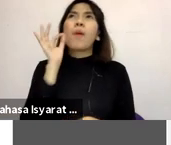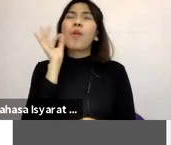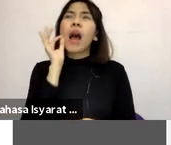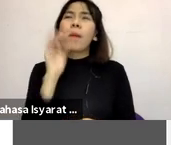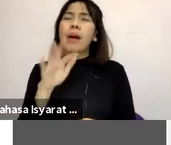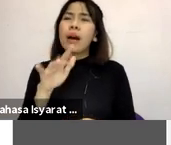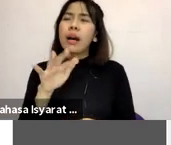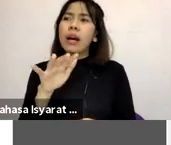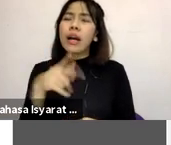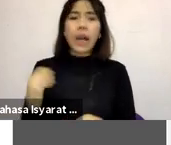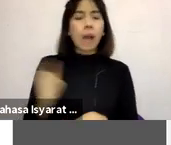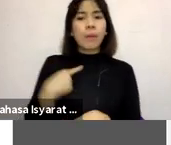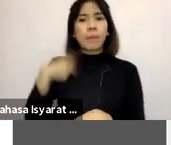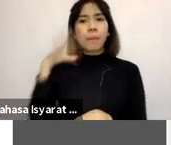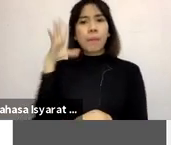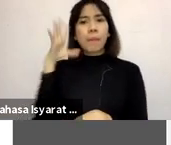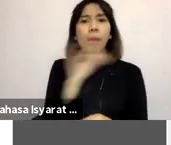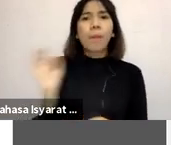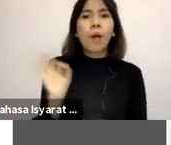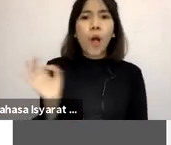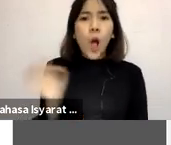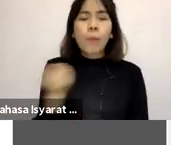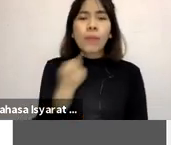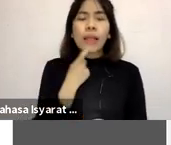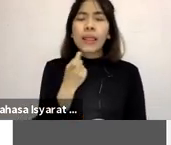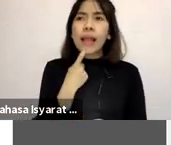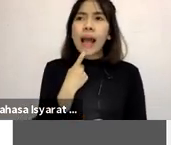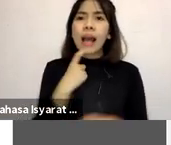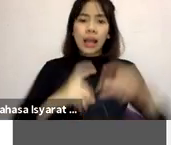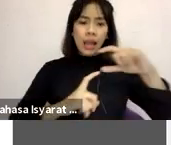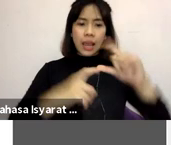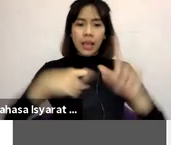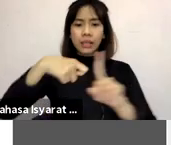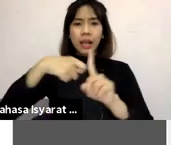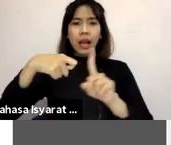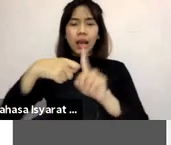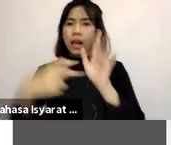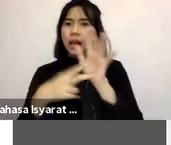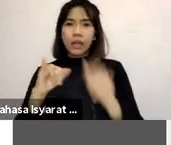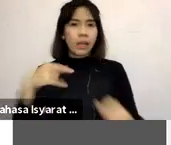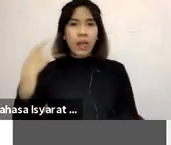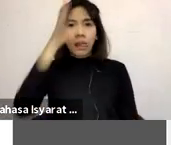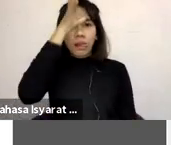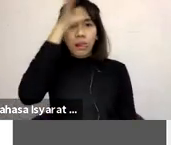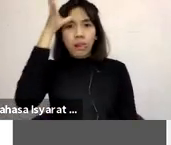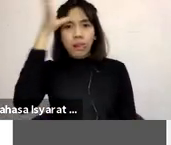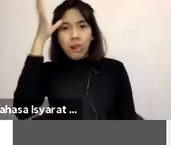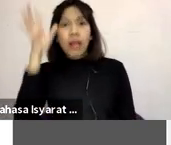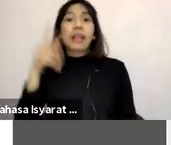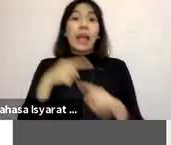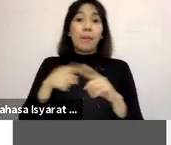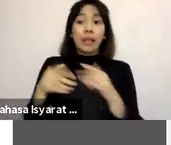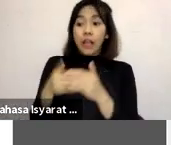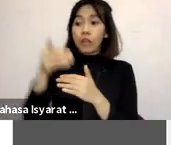Kami itu belum paham bahwa ada skkni tetapi kami sudah audiensi dengan